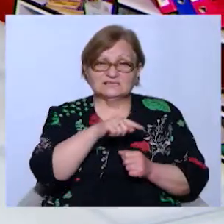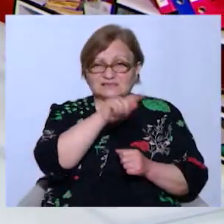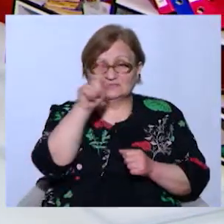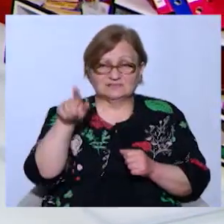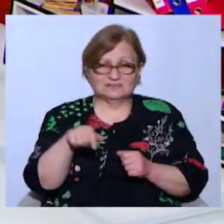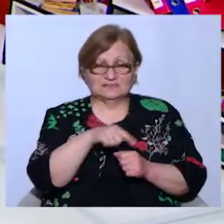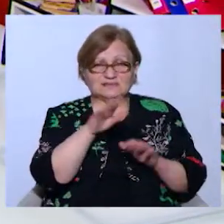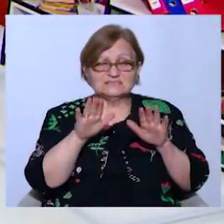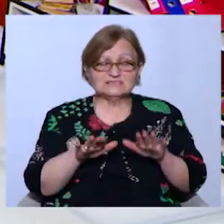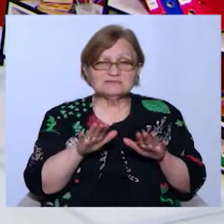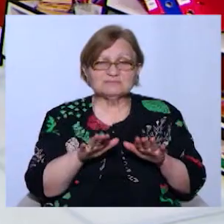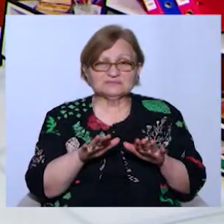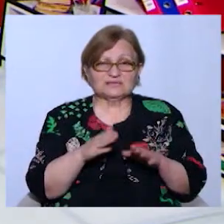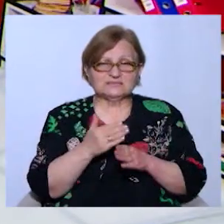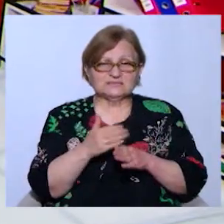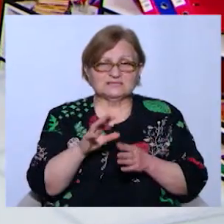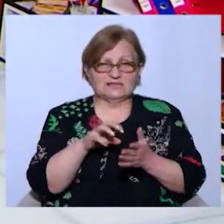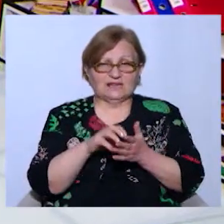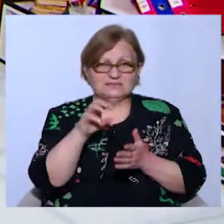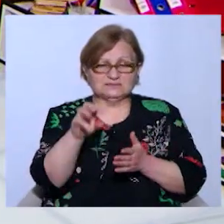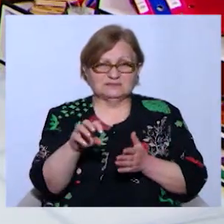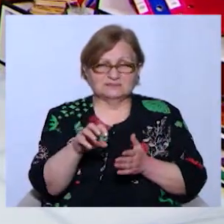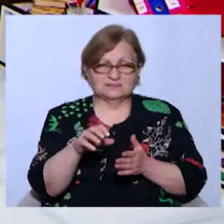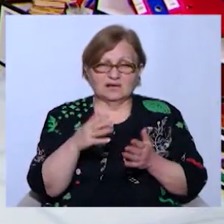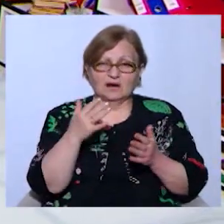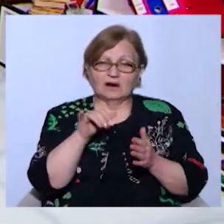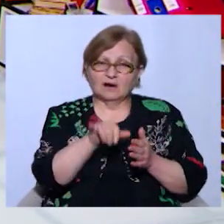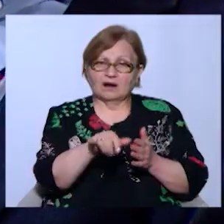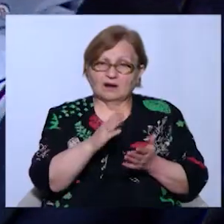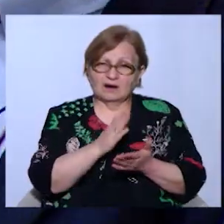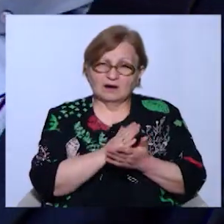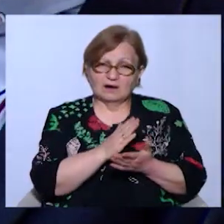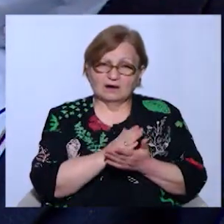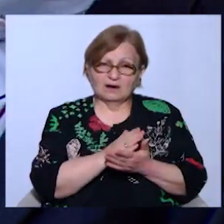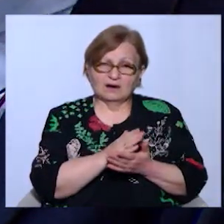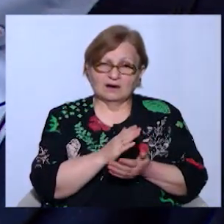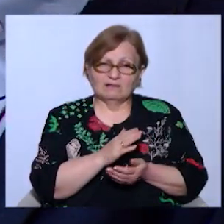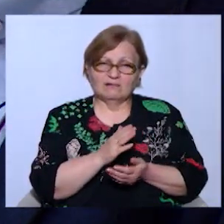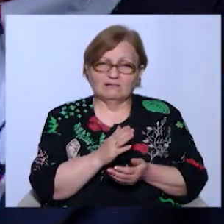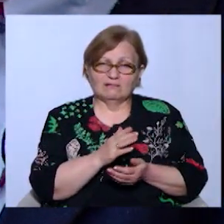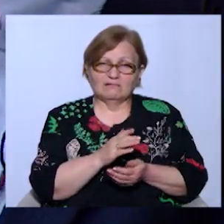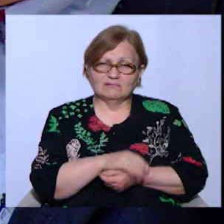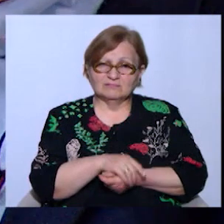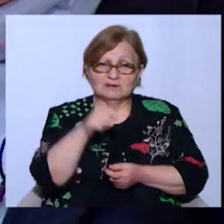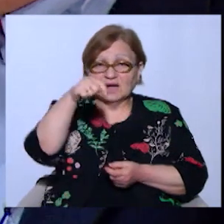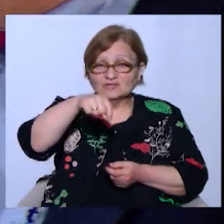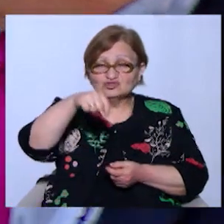შემოფარგლული სიბრტყის ნაწილი. და რომელსაც უკვე გააჩნია რა? აი ეს არის წრე.